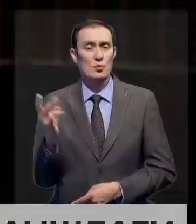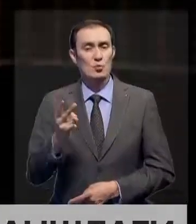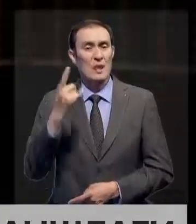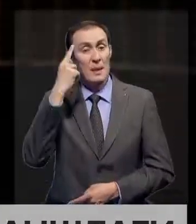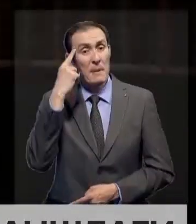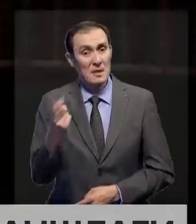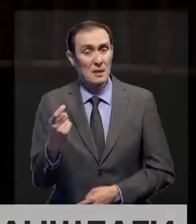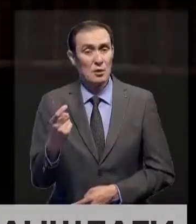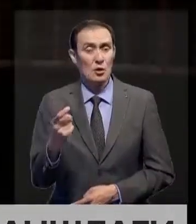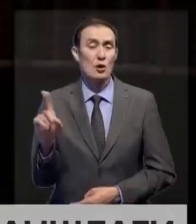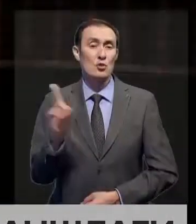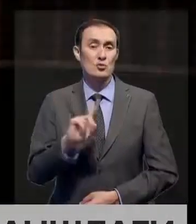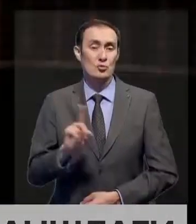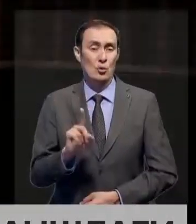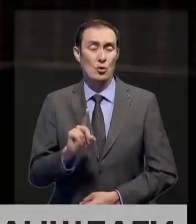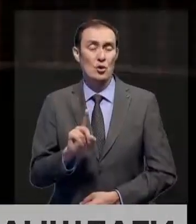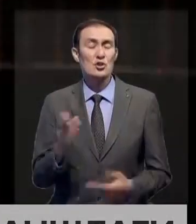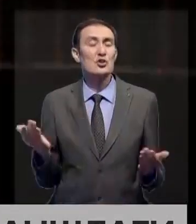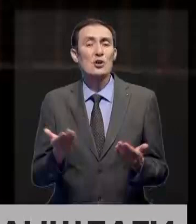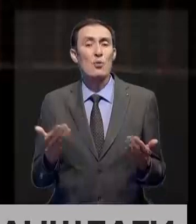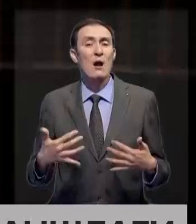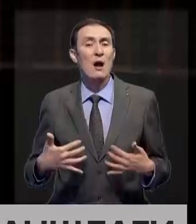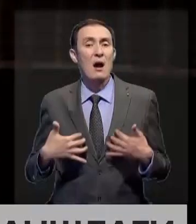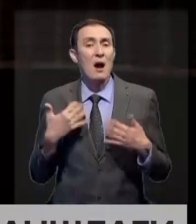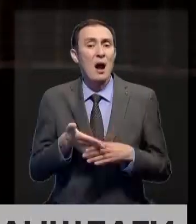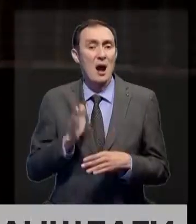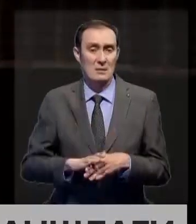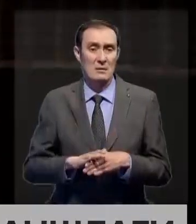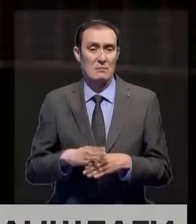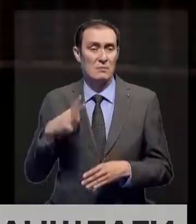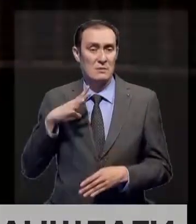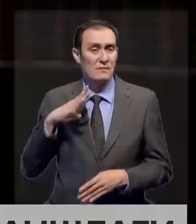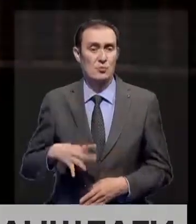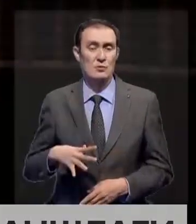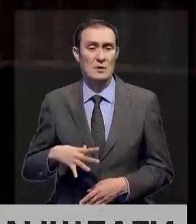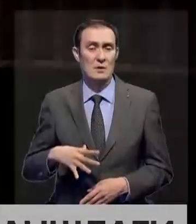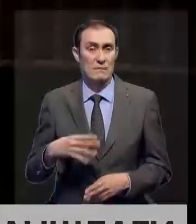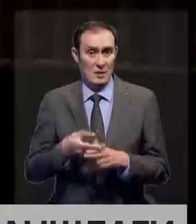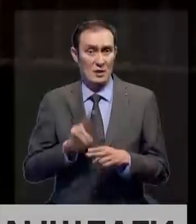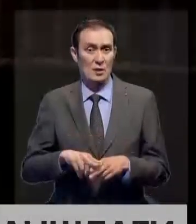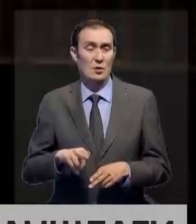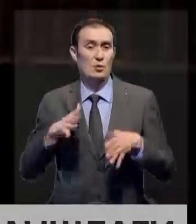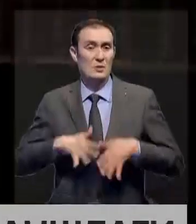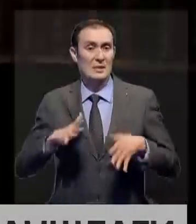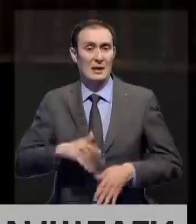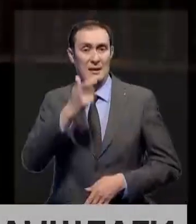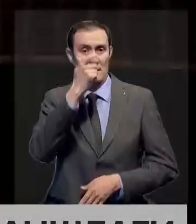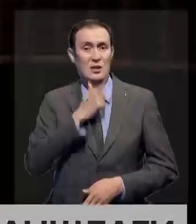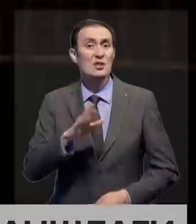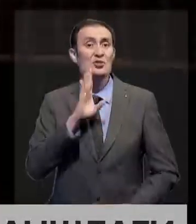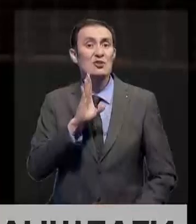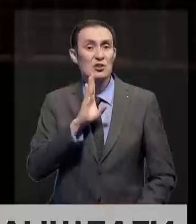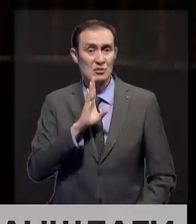напоминать о том, через какой ад прошел цвет, в данном случае, грузинской интеллигенции,